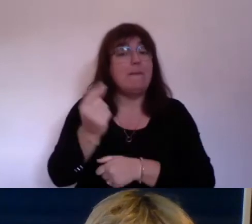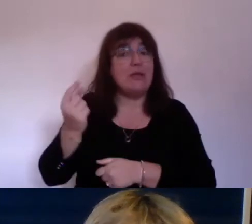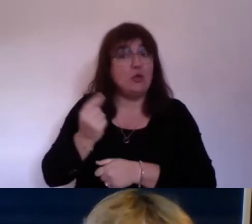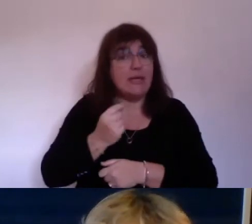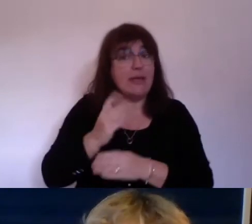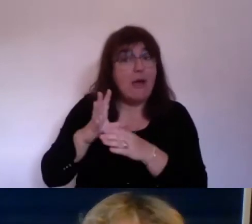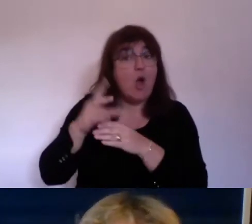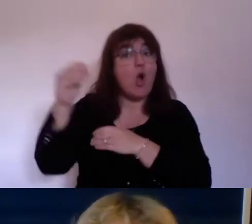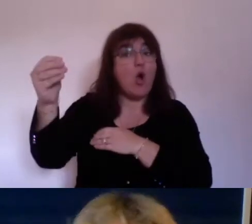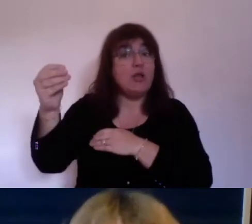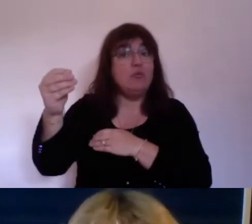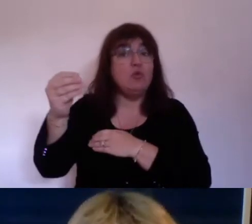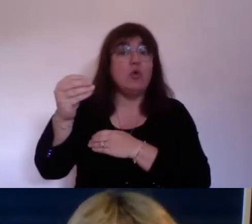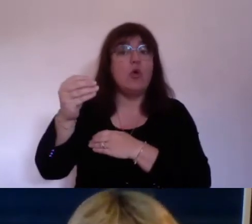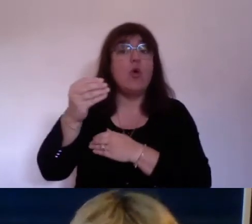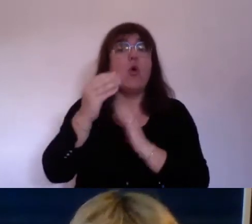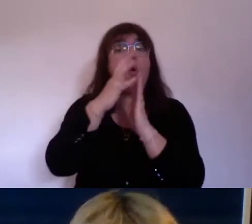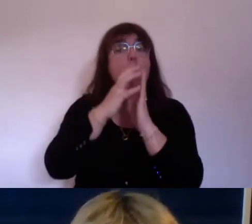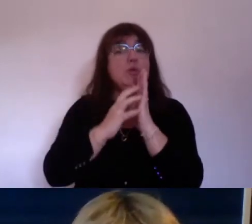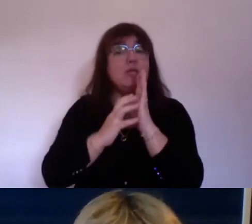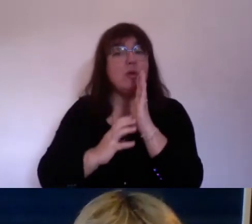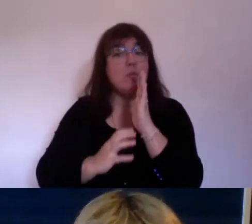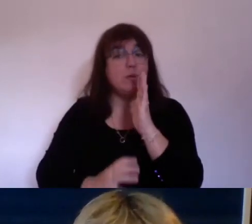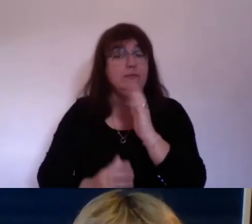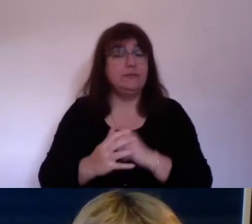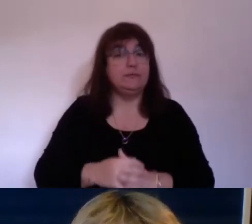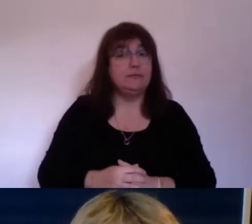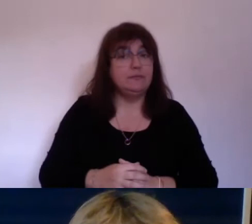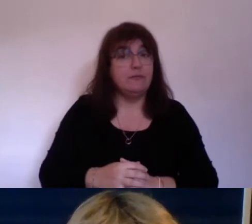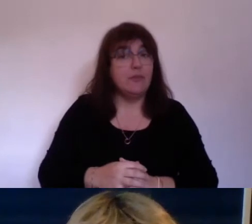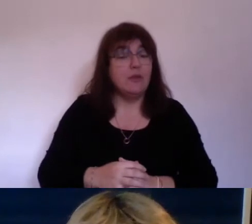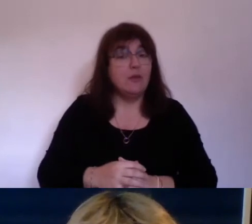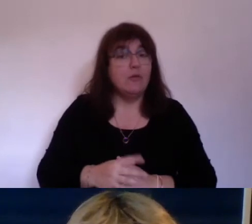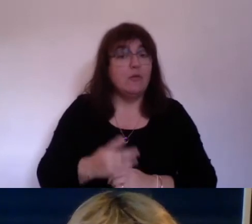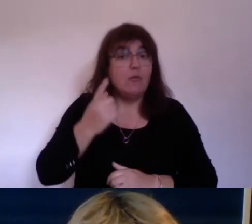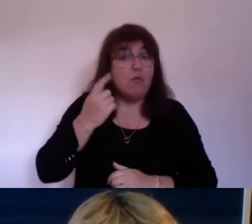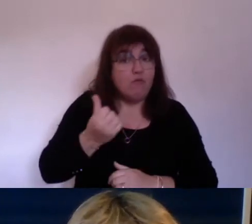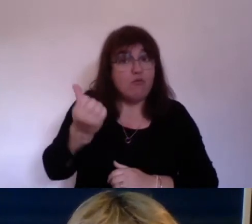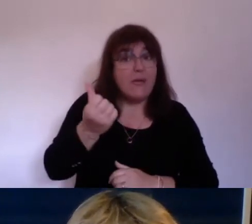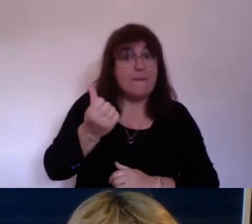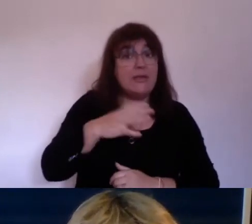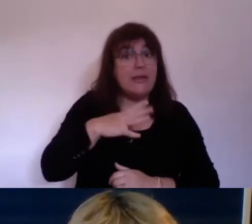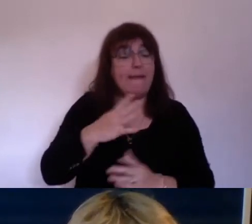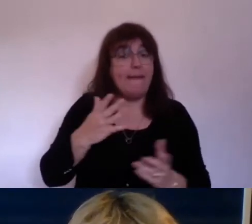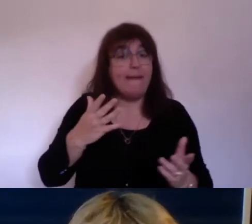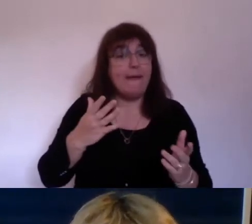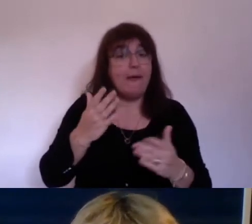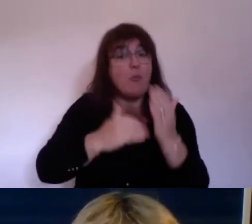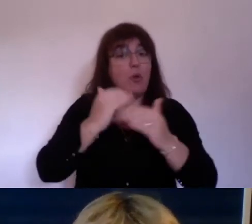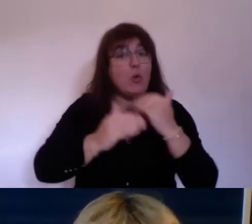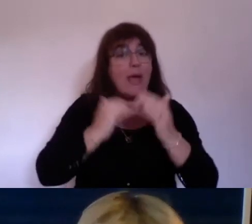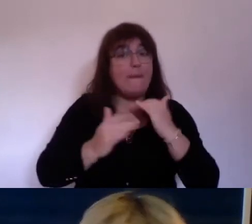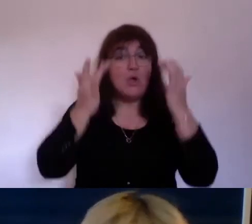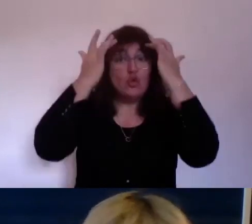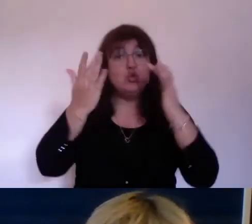musée du Quai Branly. Est-ce que vous aussi, avec le programme Culture chez nous, vous avez vraiment mis l'accent